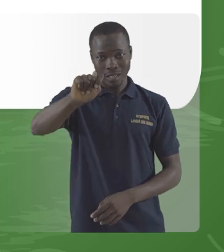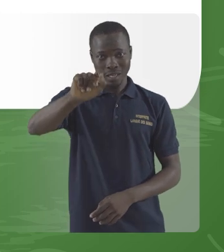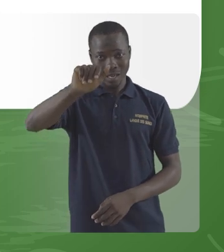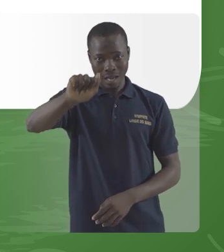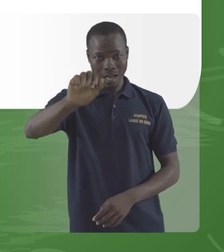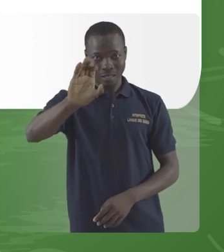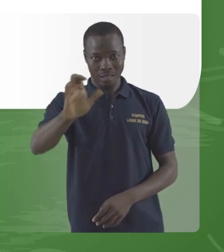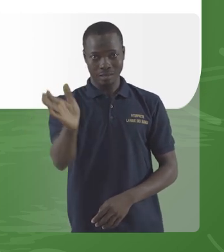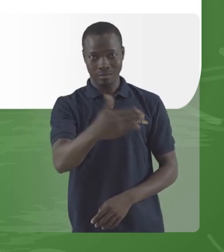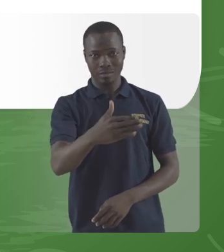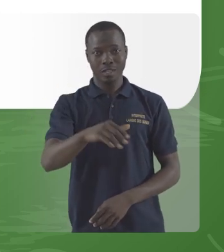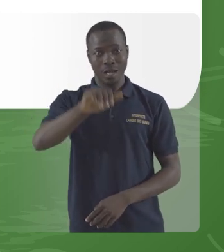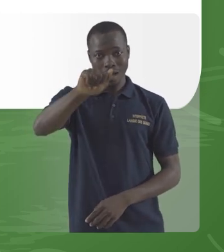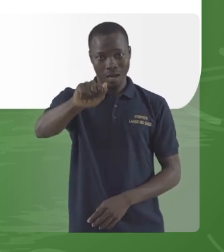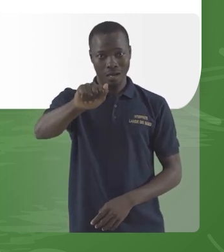TAC,